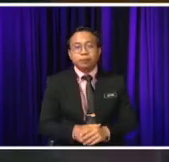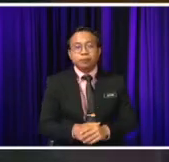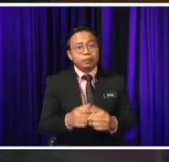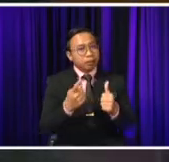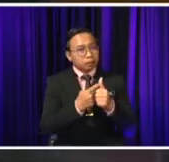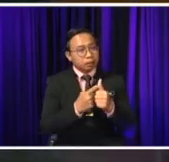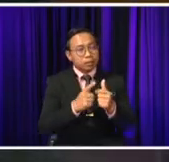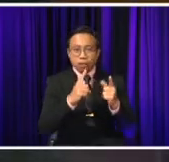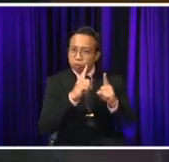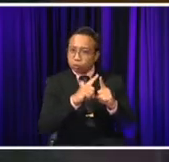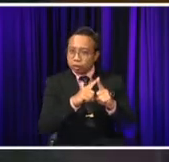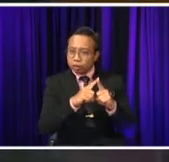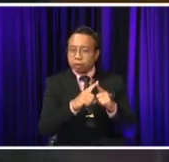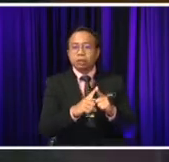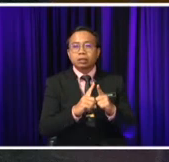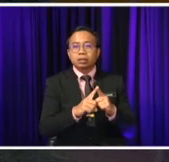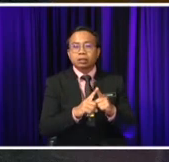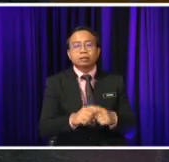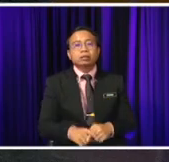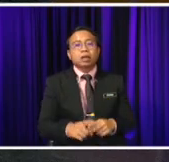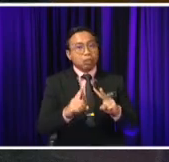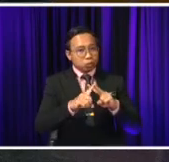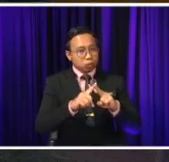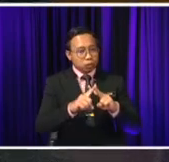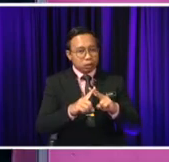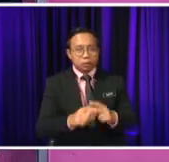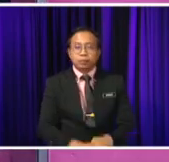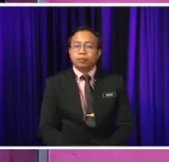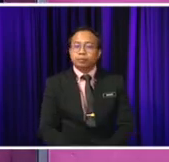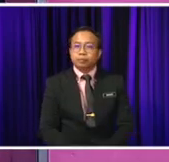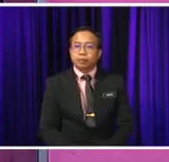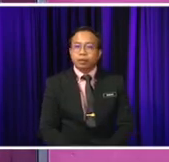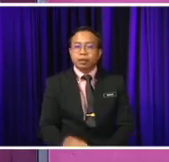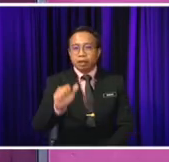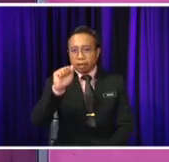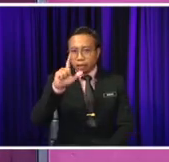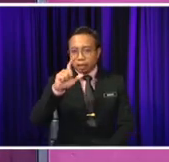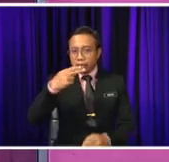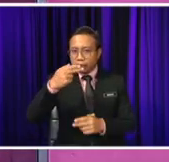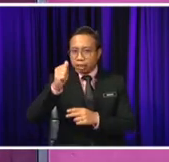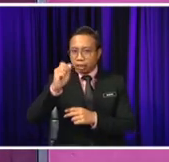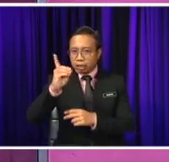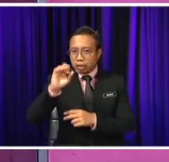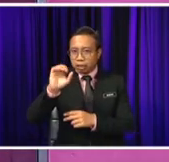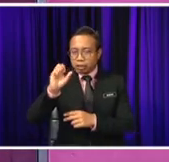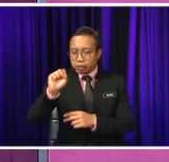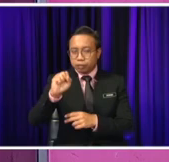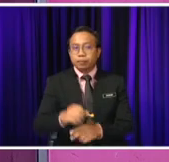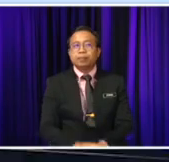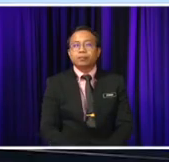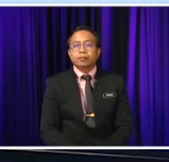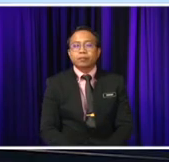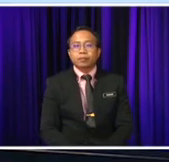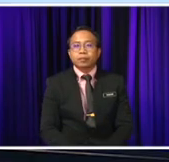yang kedua apa dia yang kedua yaitu al-hadis Al hadisnya bermain agak-agak ada